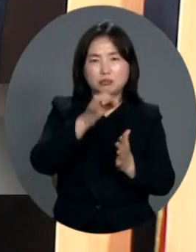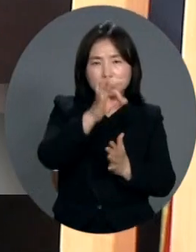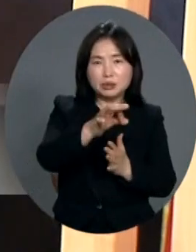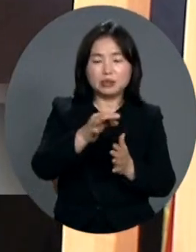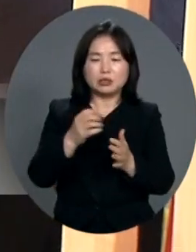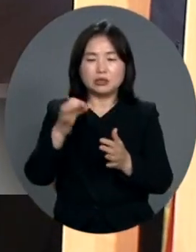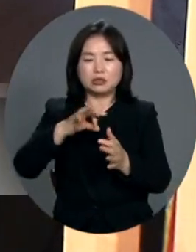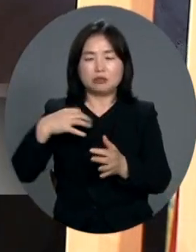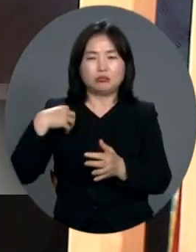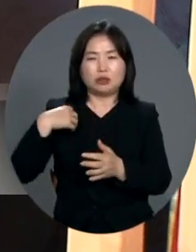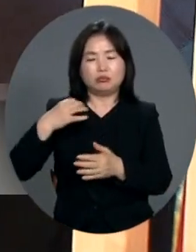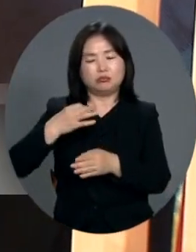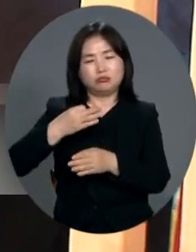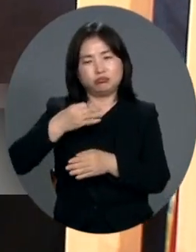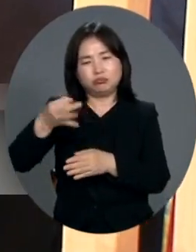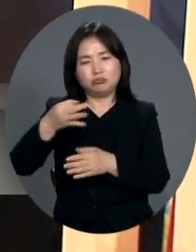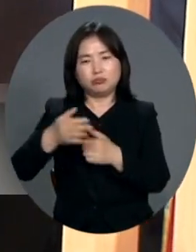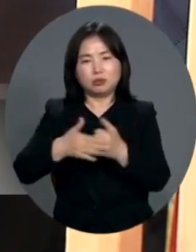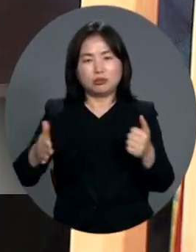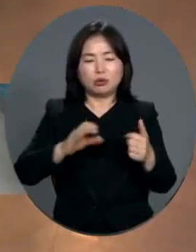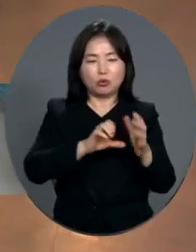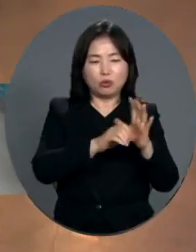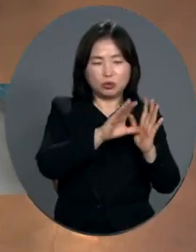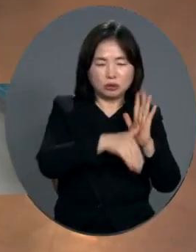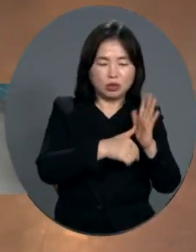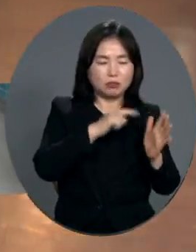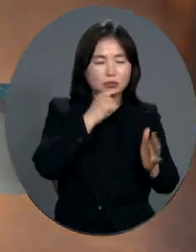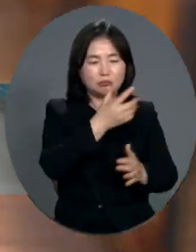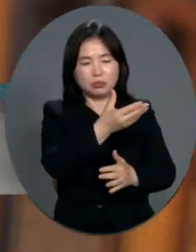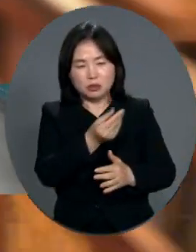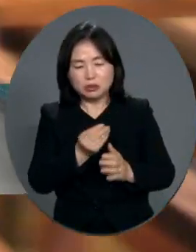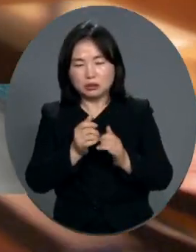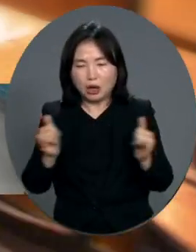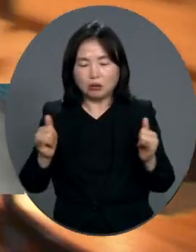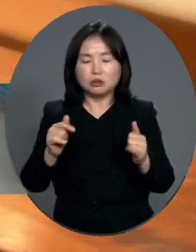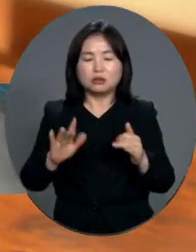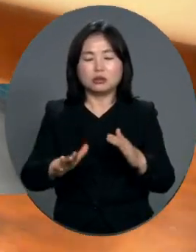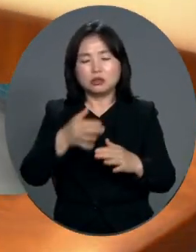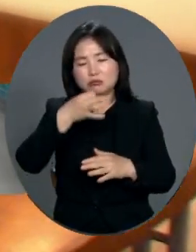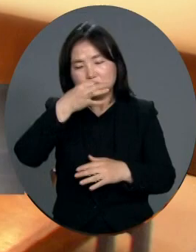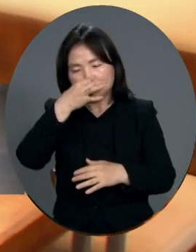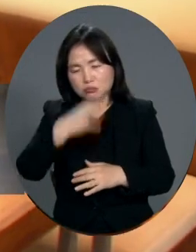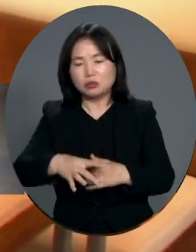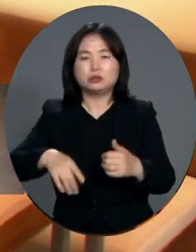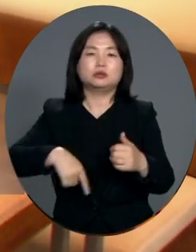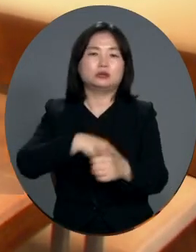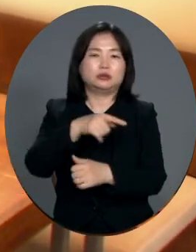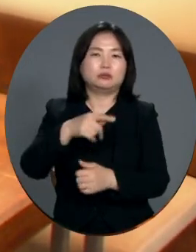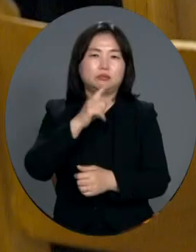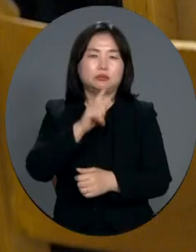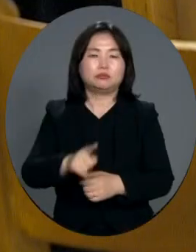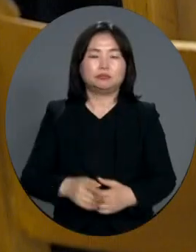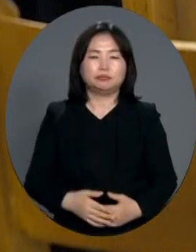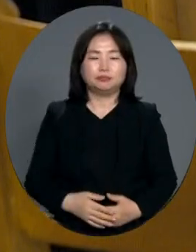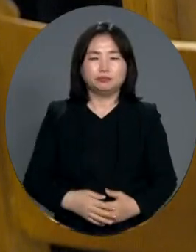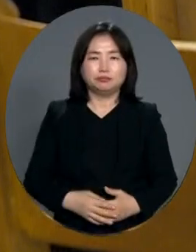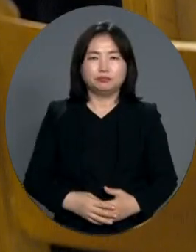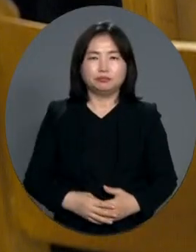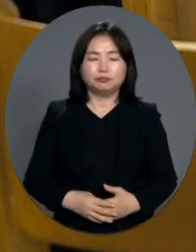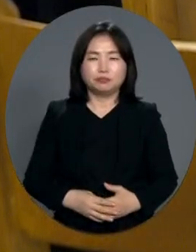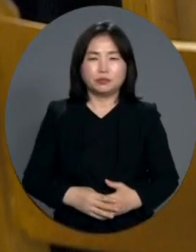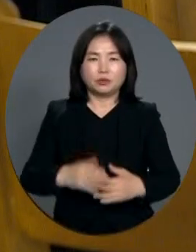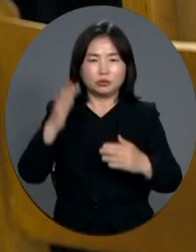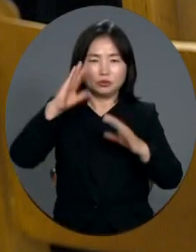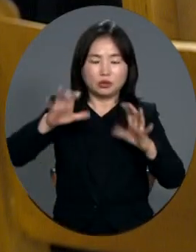이자 부담까지 늘면서 코로나 때 빚으로 버틴 업주들이 더는 감당하기 힘들어졌다는 분석입니다.